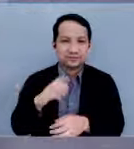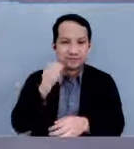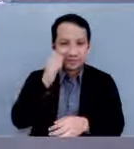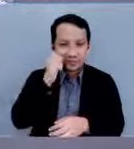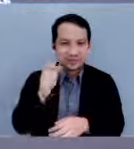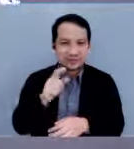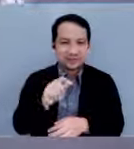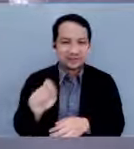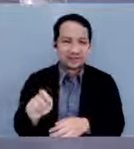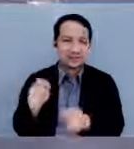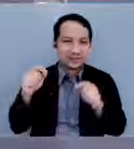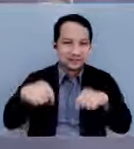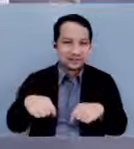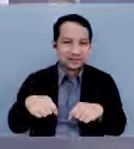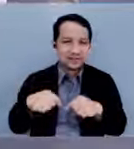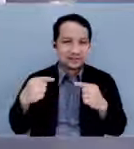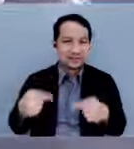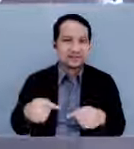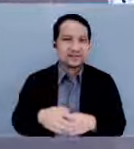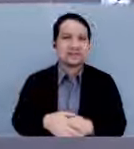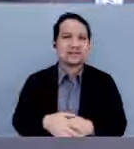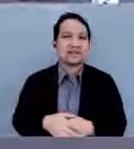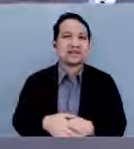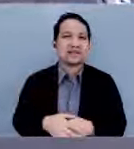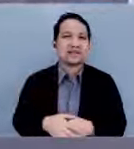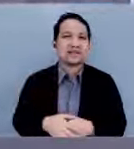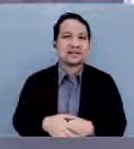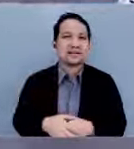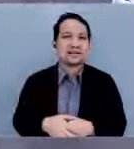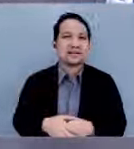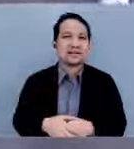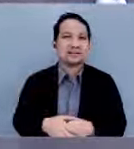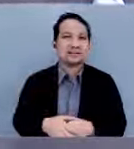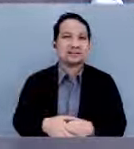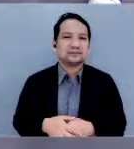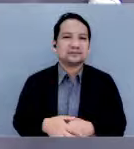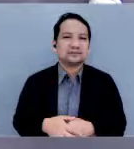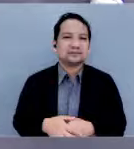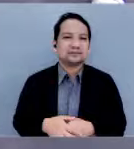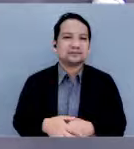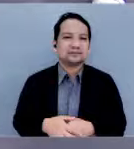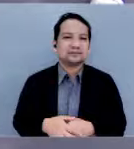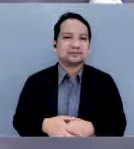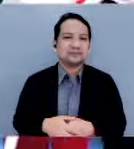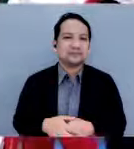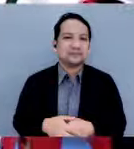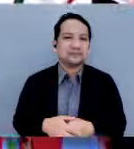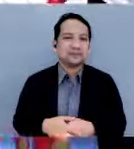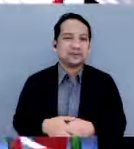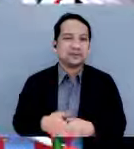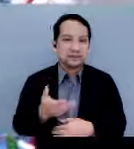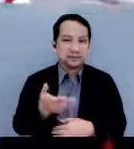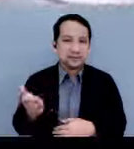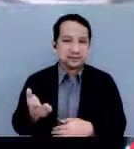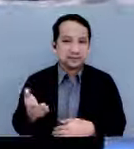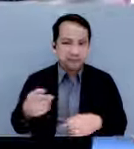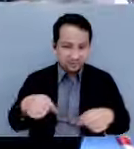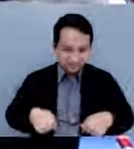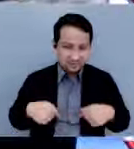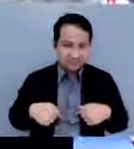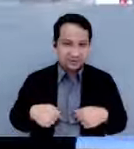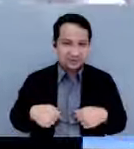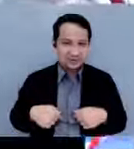Makakalaban! Oh my God! Grabe! Pansin nyo ng mga bewang, di ba? Yan ang dulot ng hula hoop. Oo,